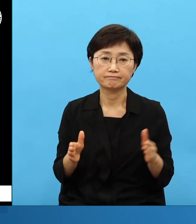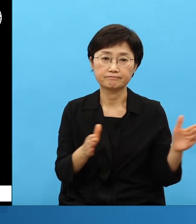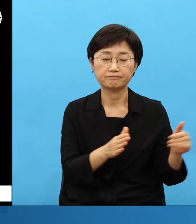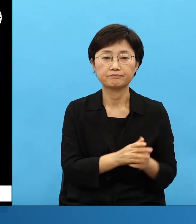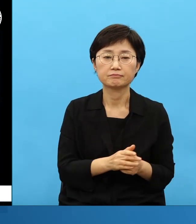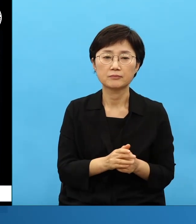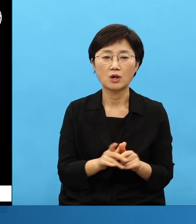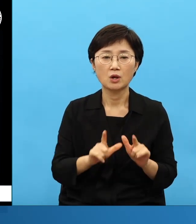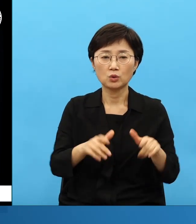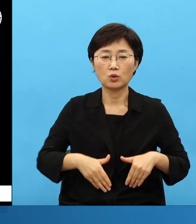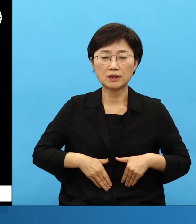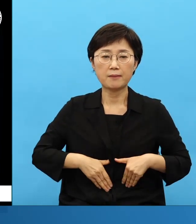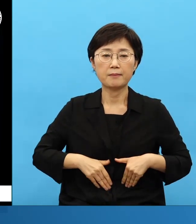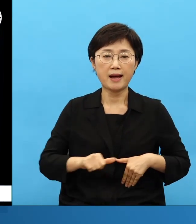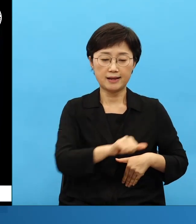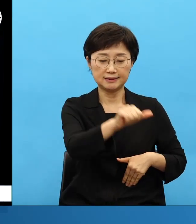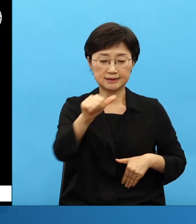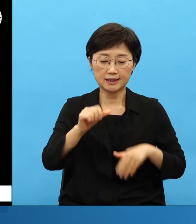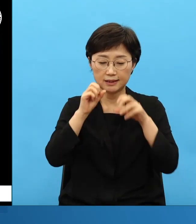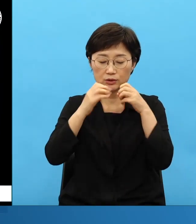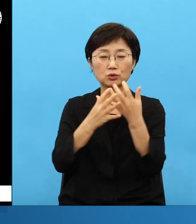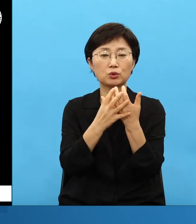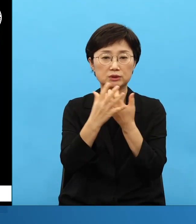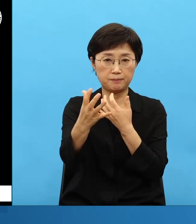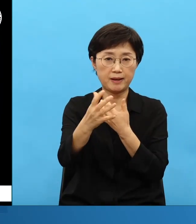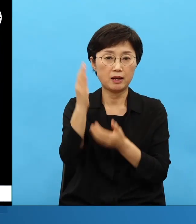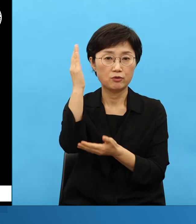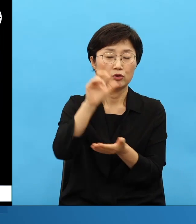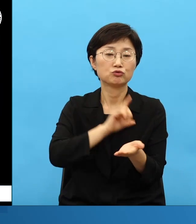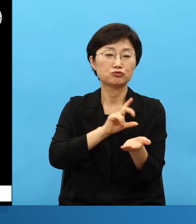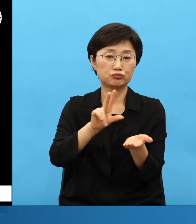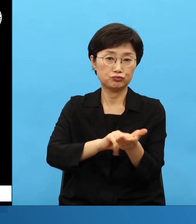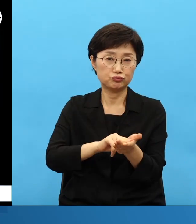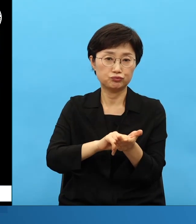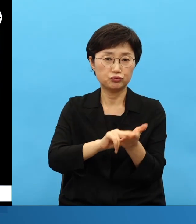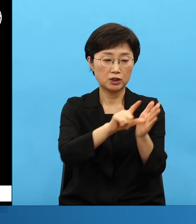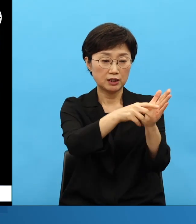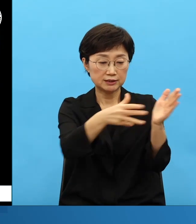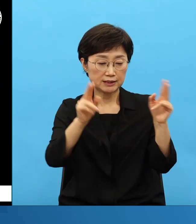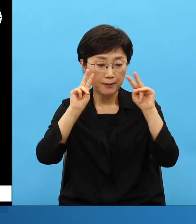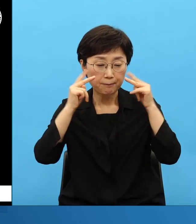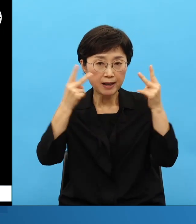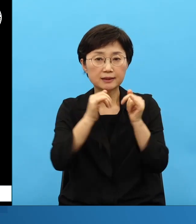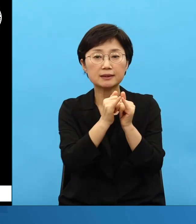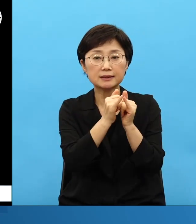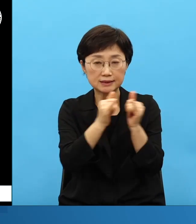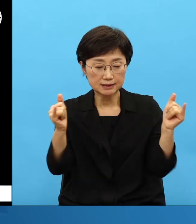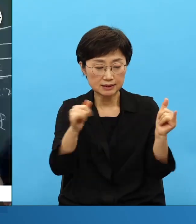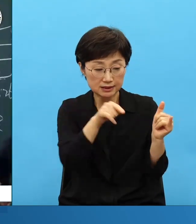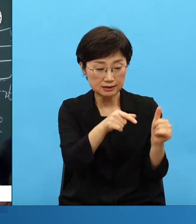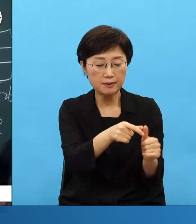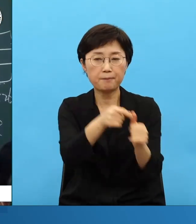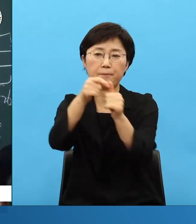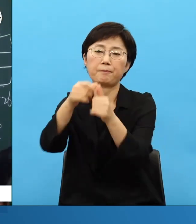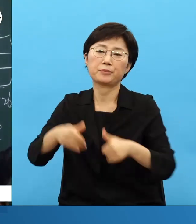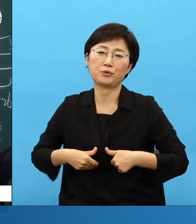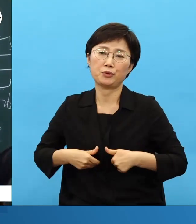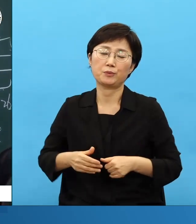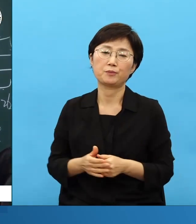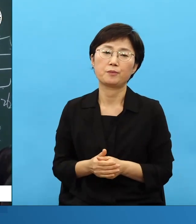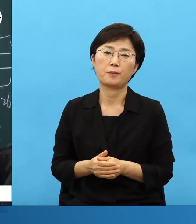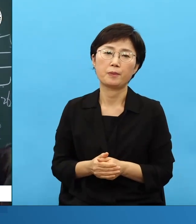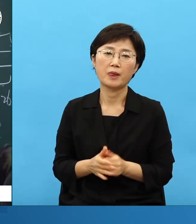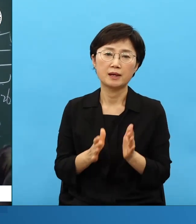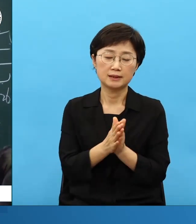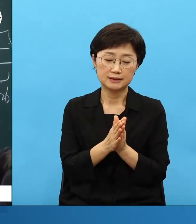2022 동남아 전도 집회가 시대 착각한 자들을 살려야 하는 주제로 지난 20일 열렸습니다. 유광수 목사는